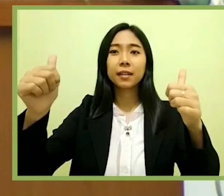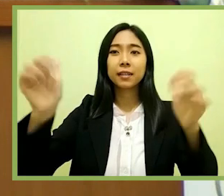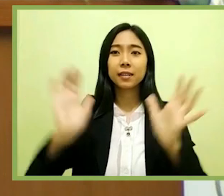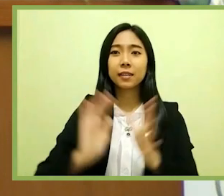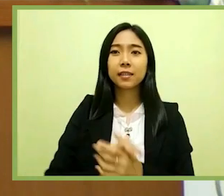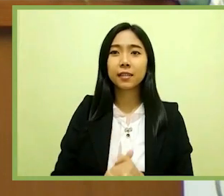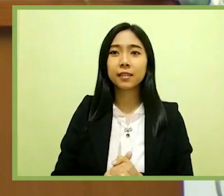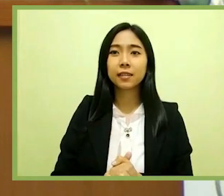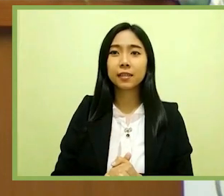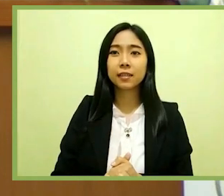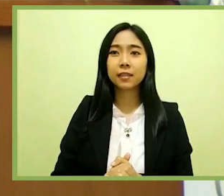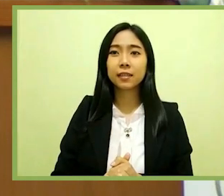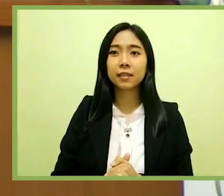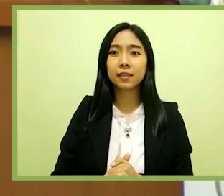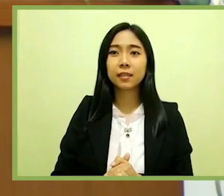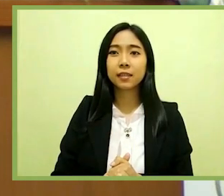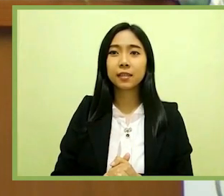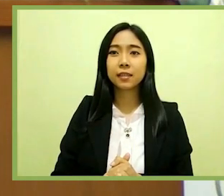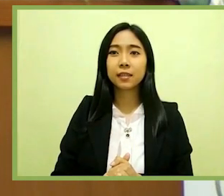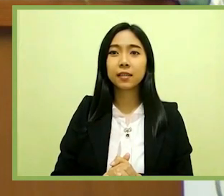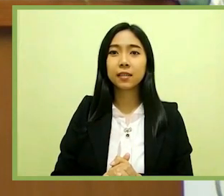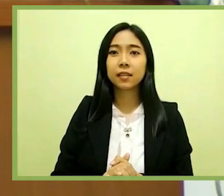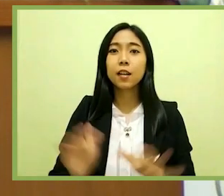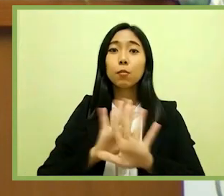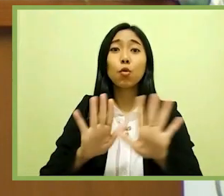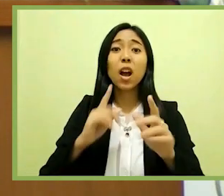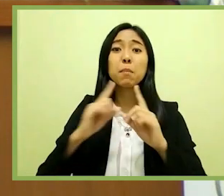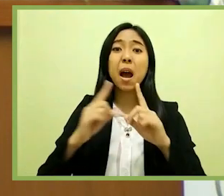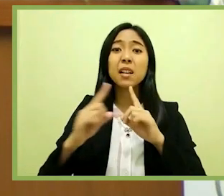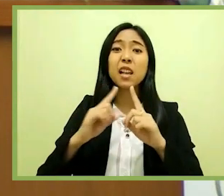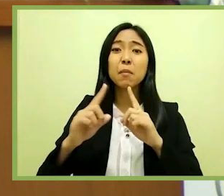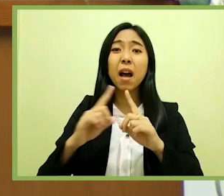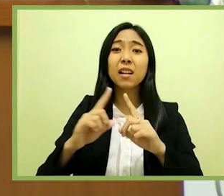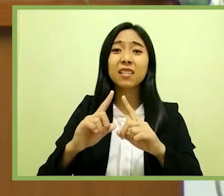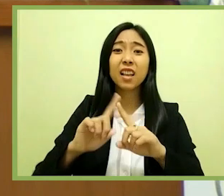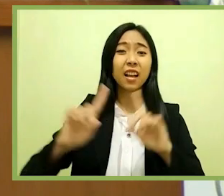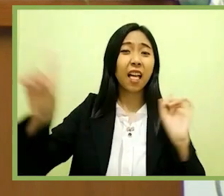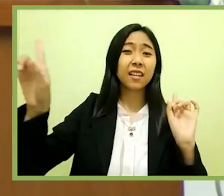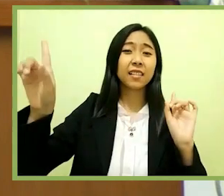Ingat ya, saudara, bukan bahasa yang tidak dimengerti, bahasa yang dimengerti.